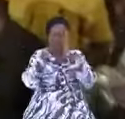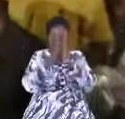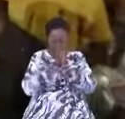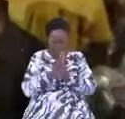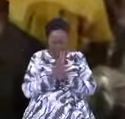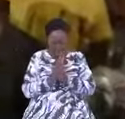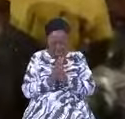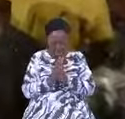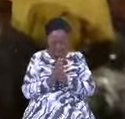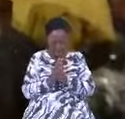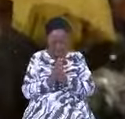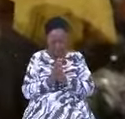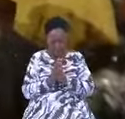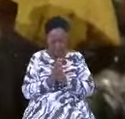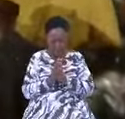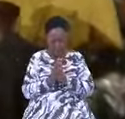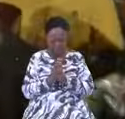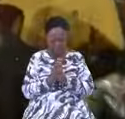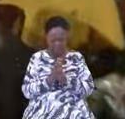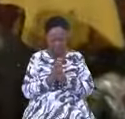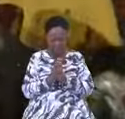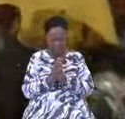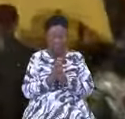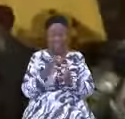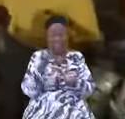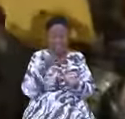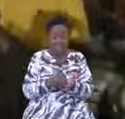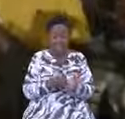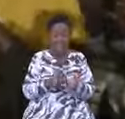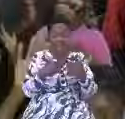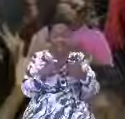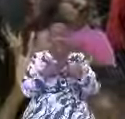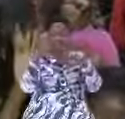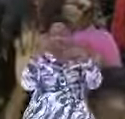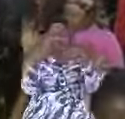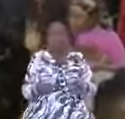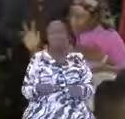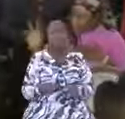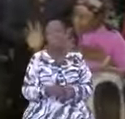c'est fait c'est fait